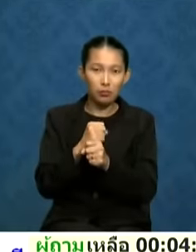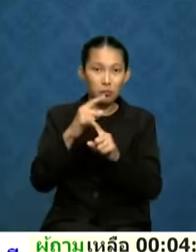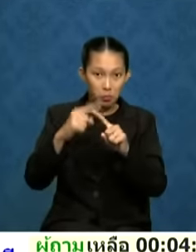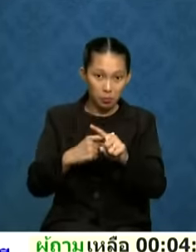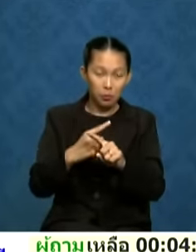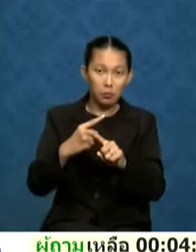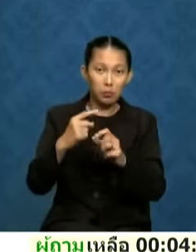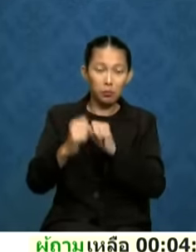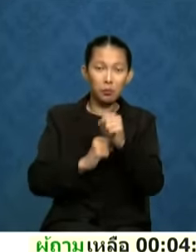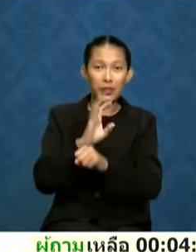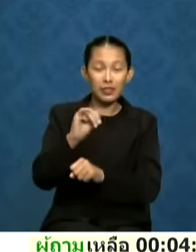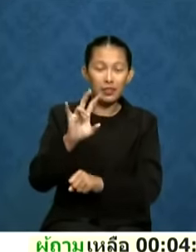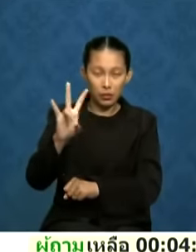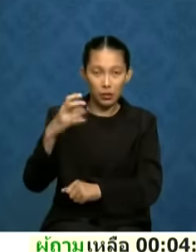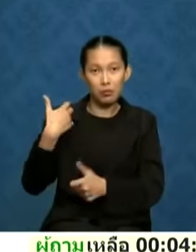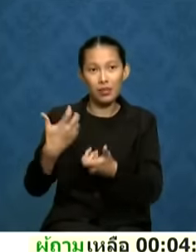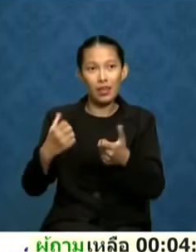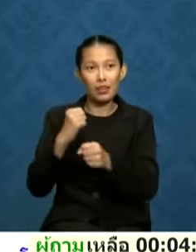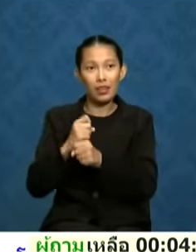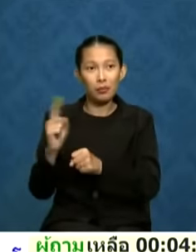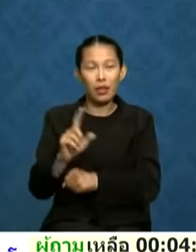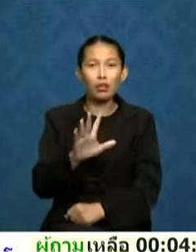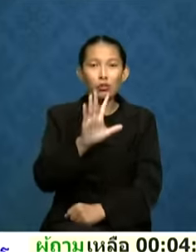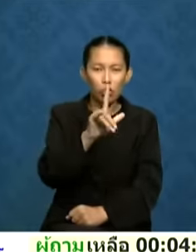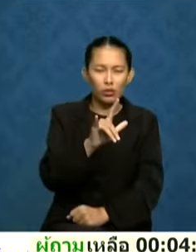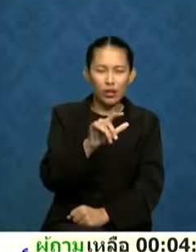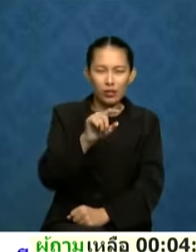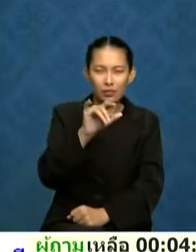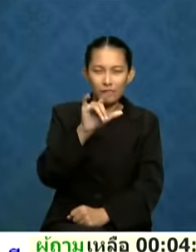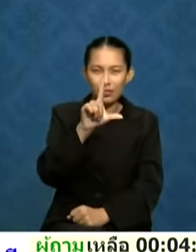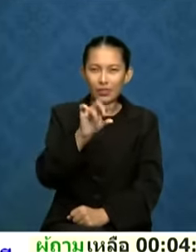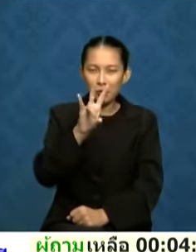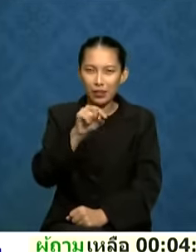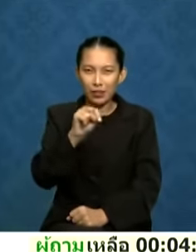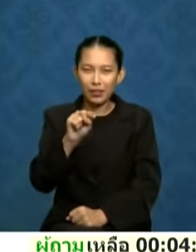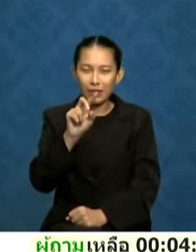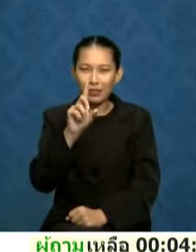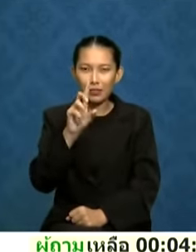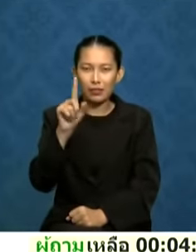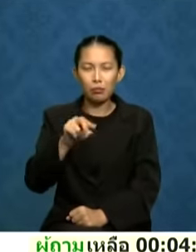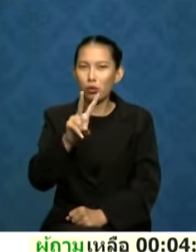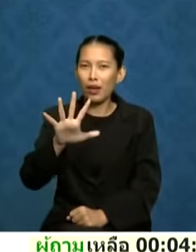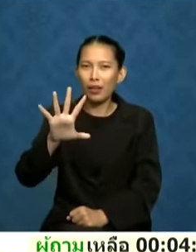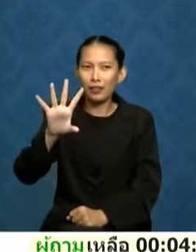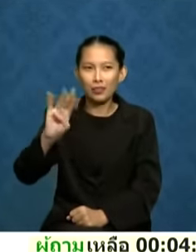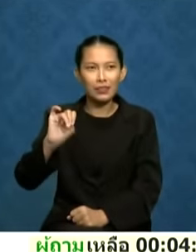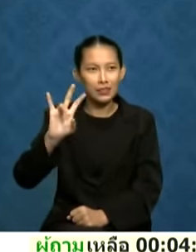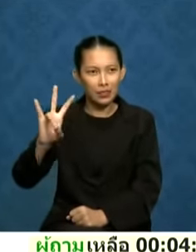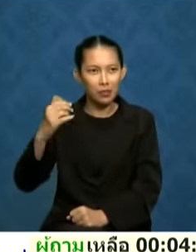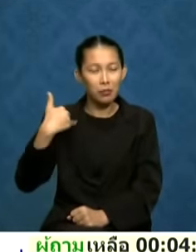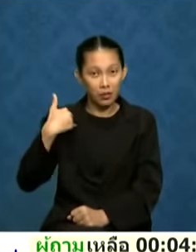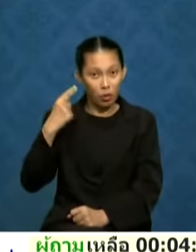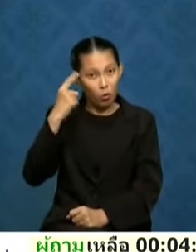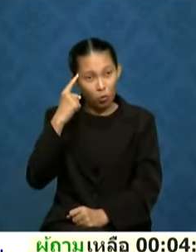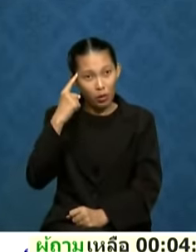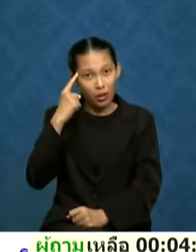47 เป็อกสำนวนหนึ่งคือชาช้าง 27 ขีด 104 ทั 2547ถ้าประทานสร้วไครวคด